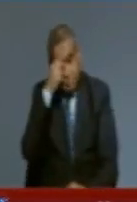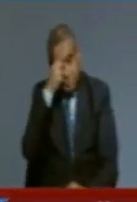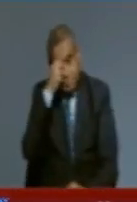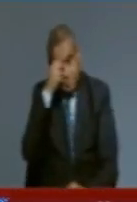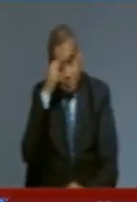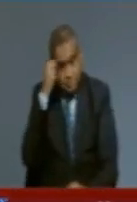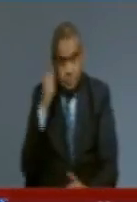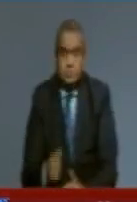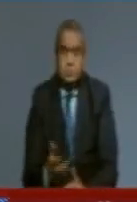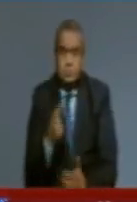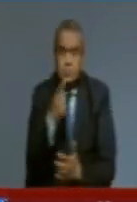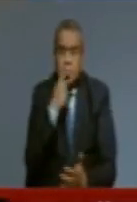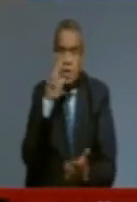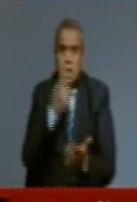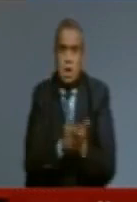قررنا